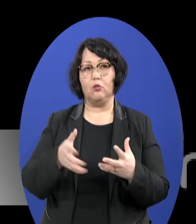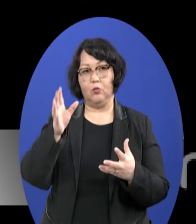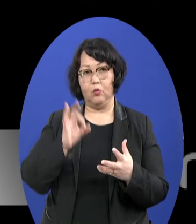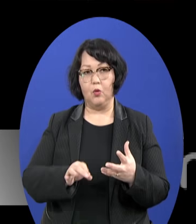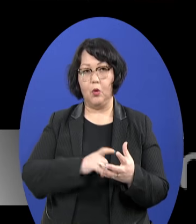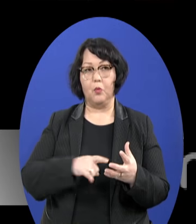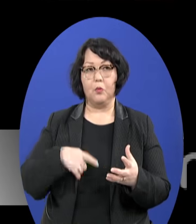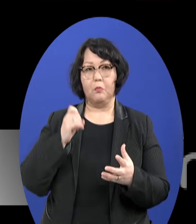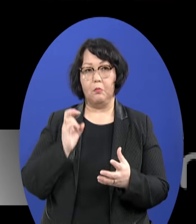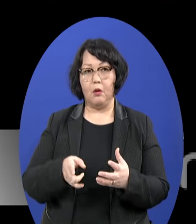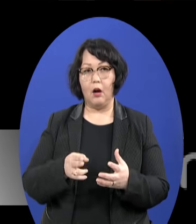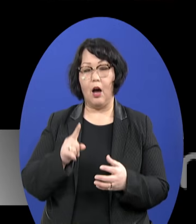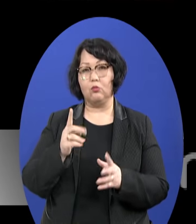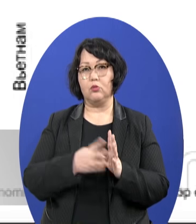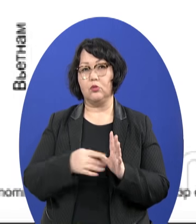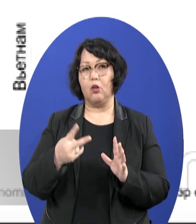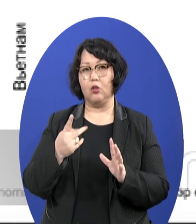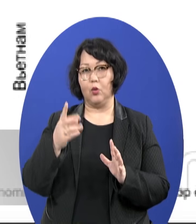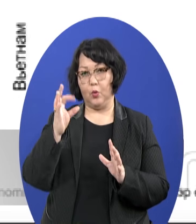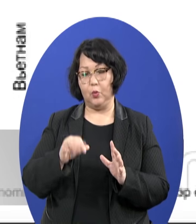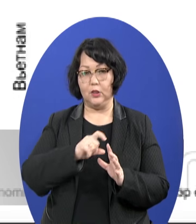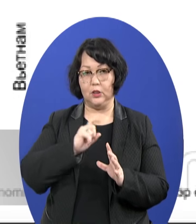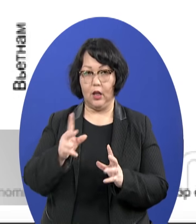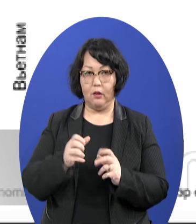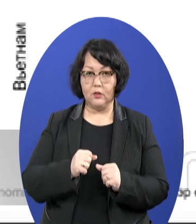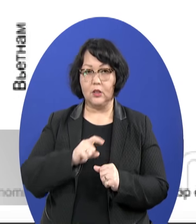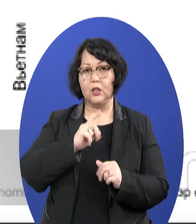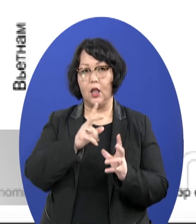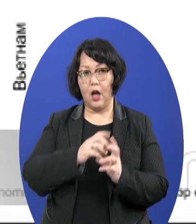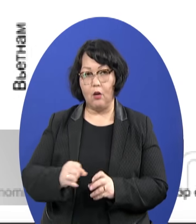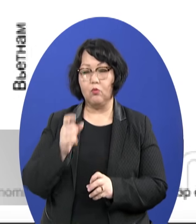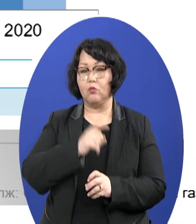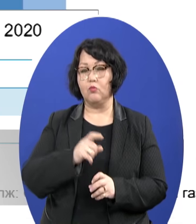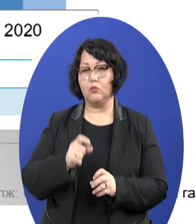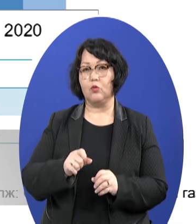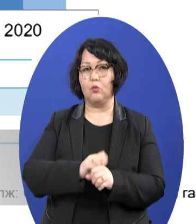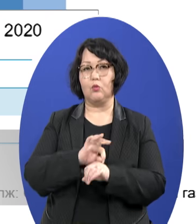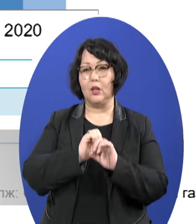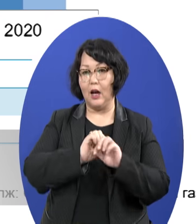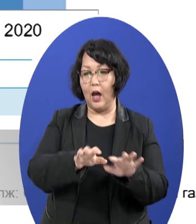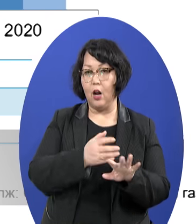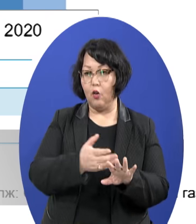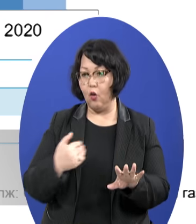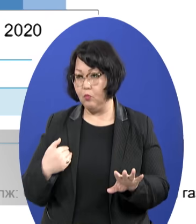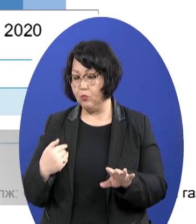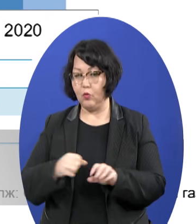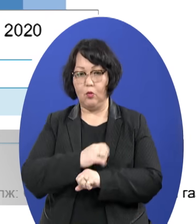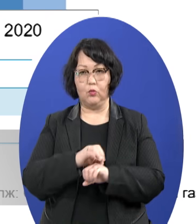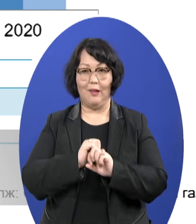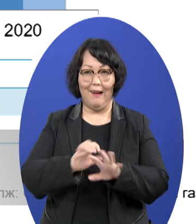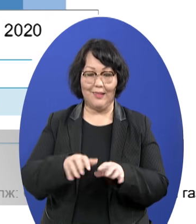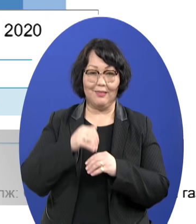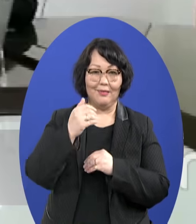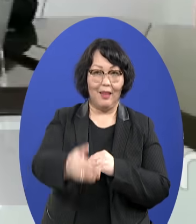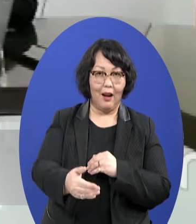жилийн 19-21% хүүтэй зээл авсан. Иймээс зээлдэгчдийг халдварын тархалт гарахаас өмнөх болон дараах гэж ангилан тодорхой хөнгөлтөнд хамруулснаар